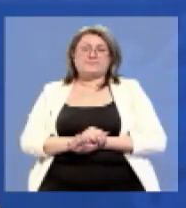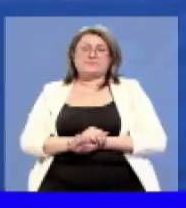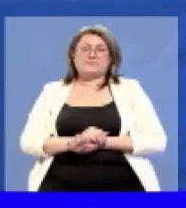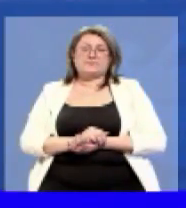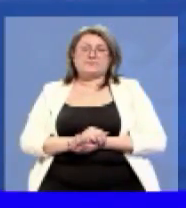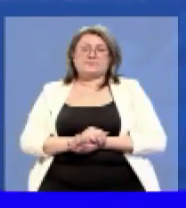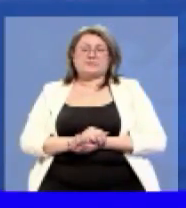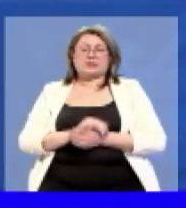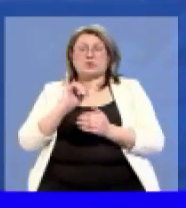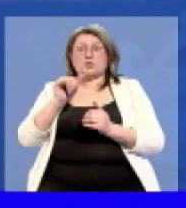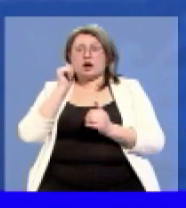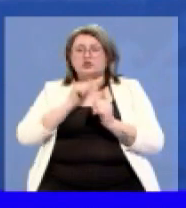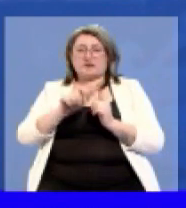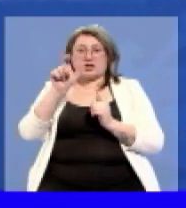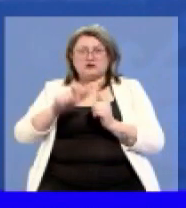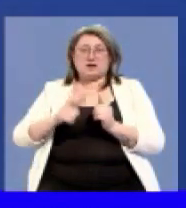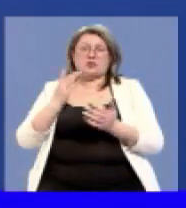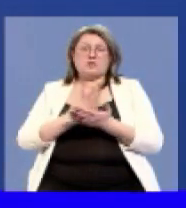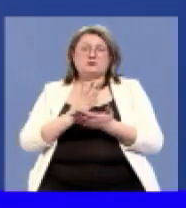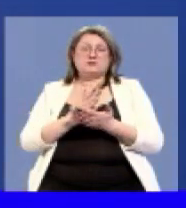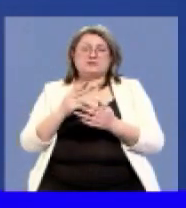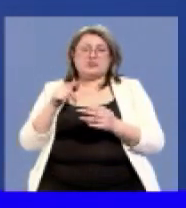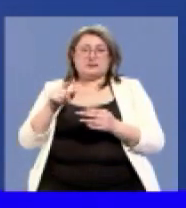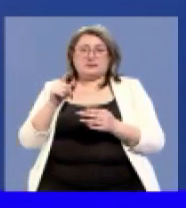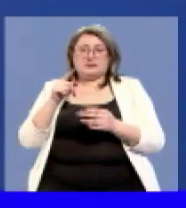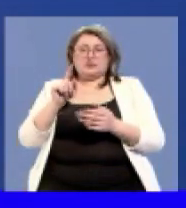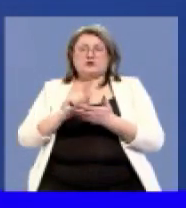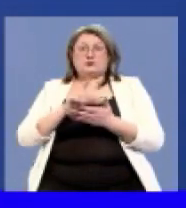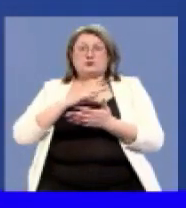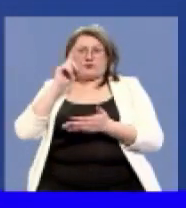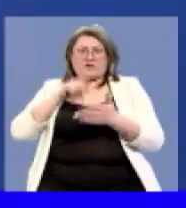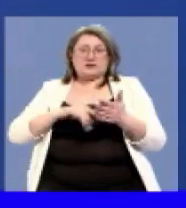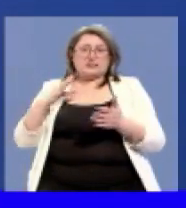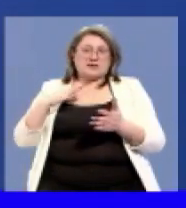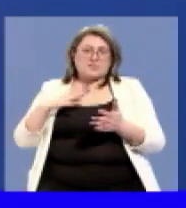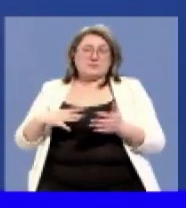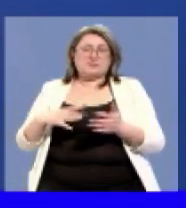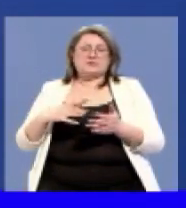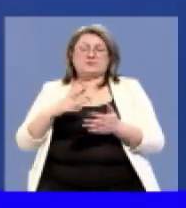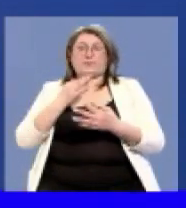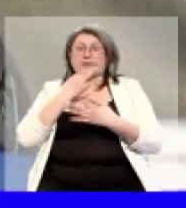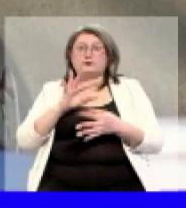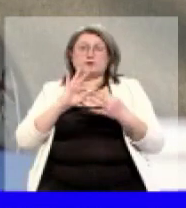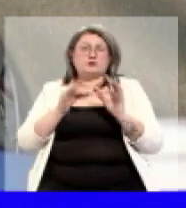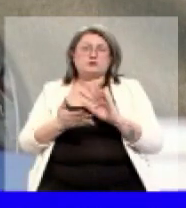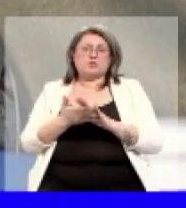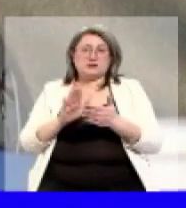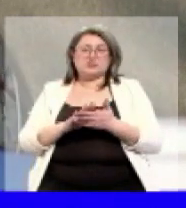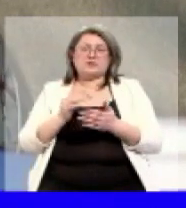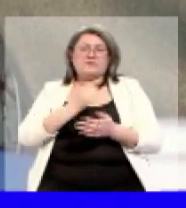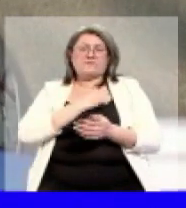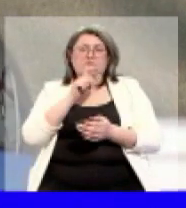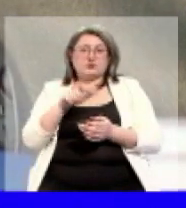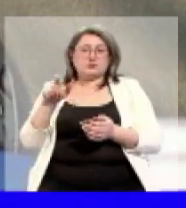Бұл салада жүрген әрбір азаматтың бойында қайсарлық пен төзімділік болу керек. Кез келген қиын жағдайда жауынгерлер саптың алдында